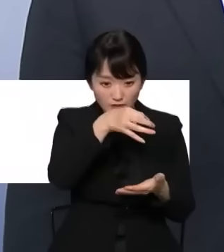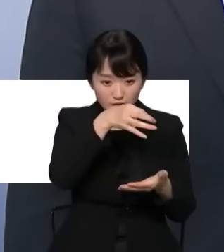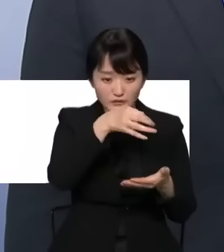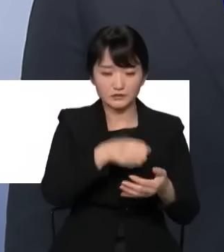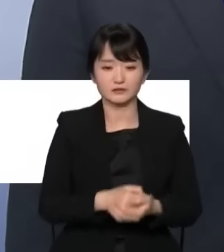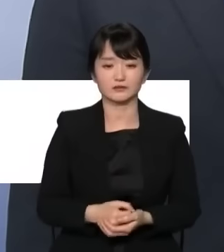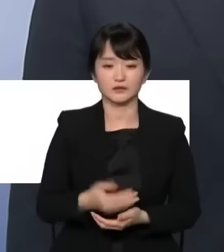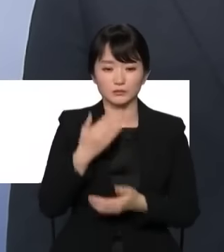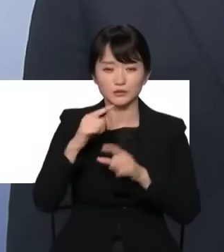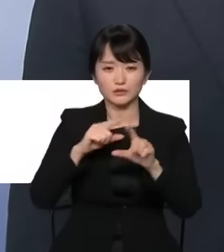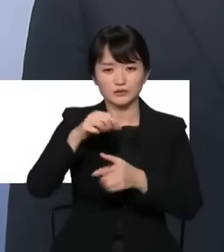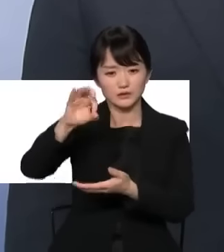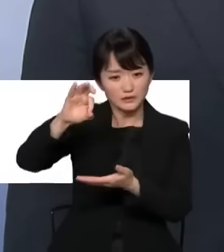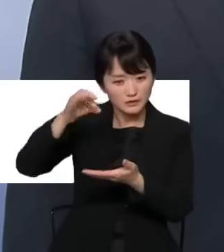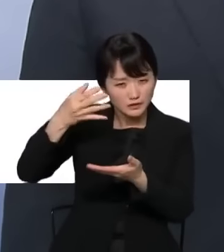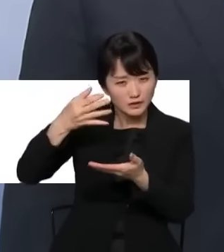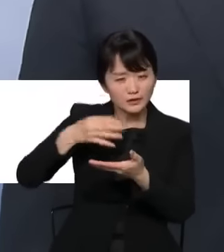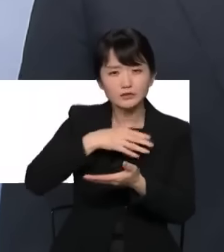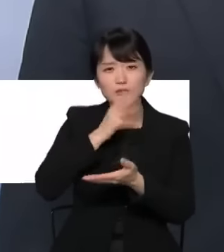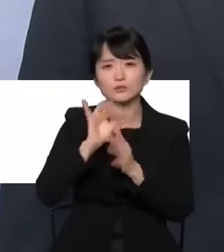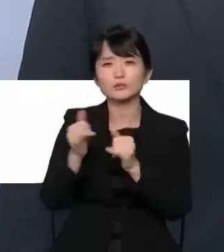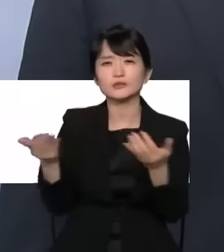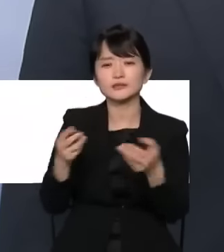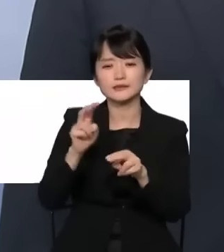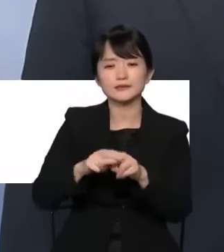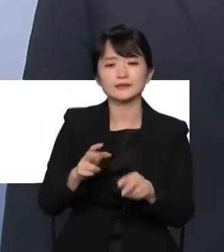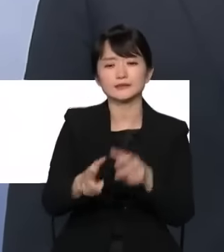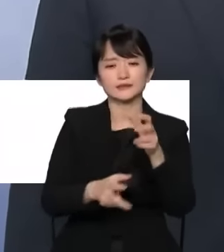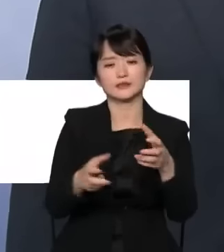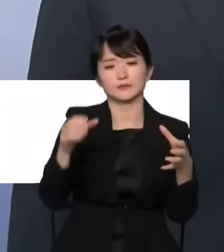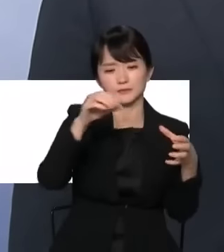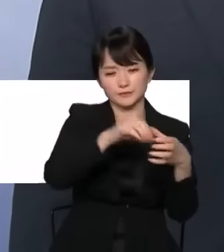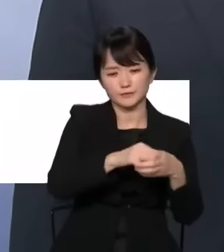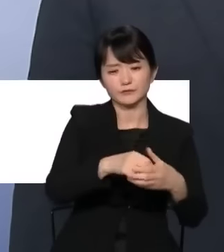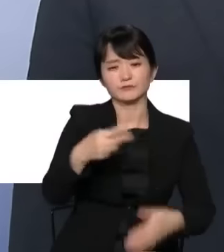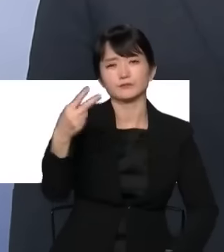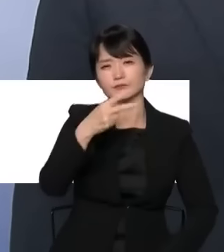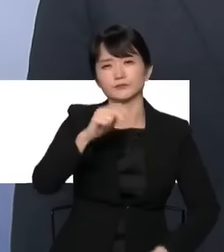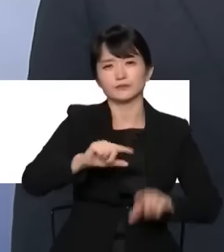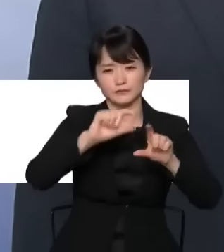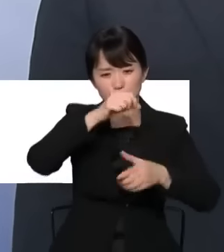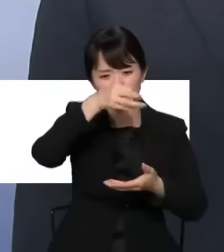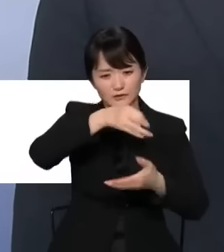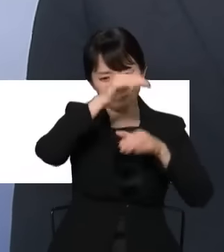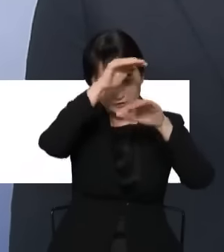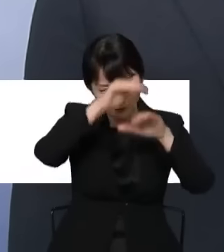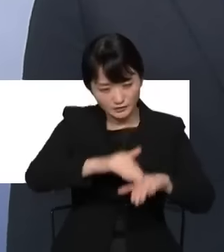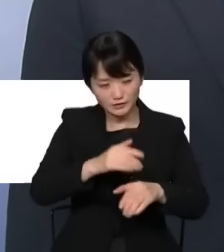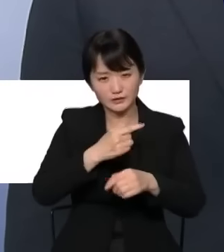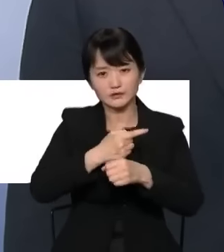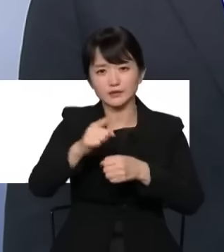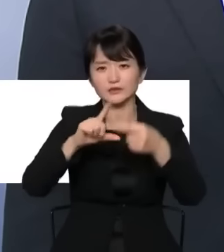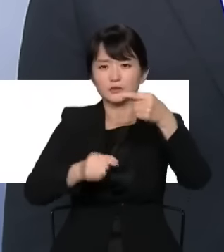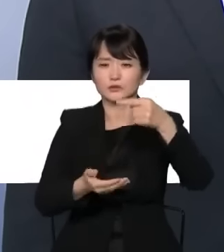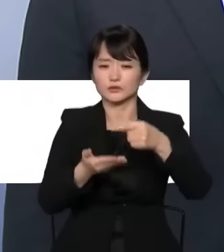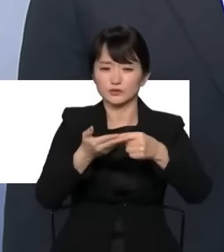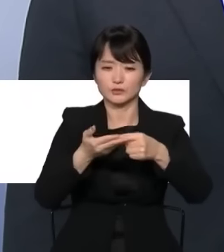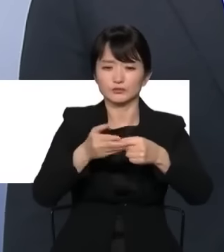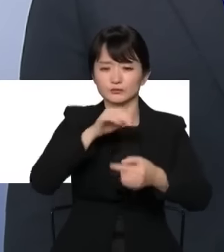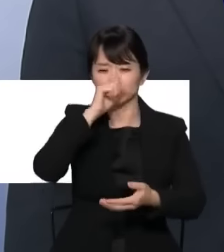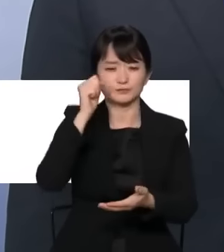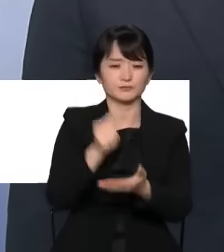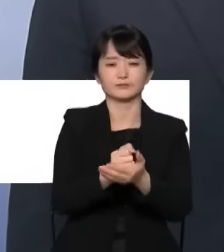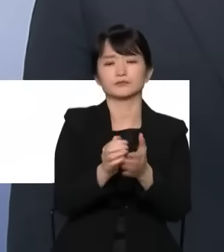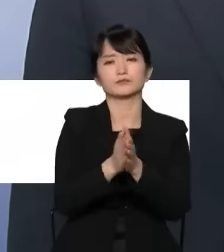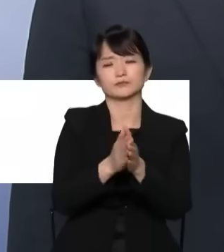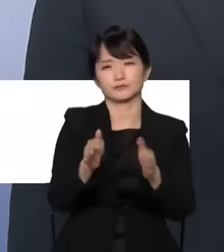두터워진 생계급여와 노인 일자리 사업 등을 담은 2025년 예산안이 내년 초부터